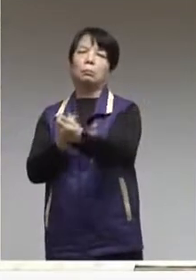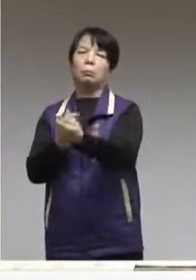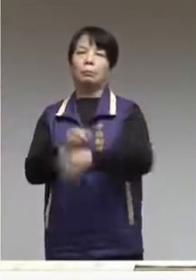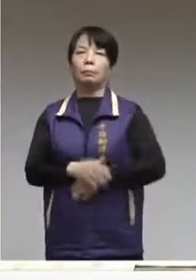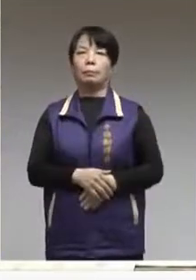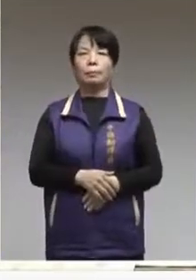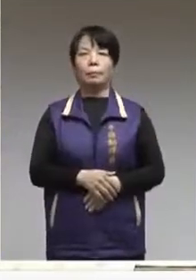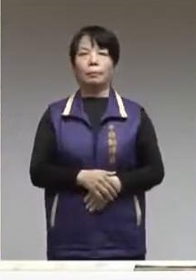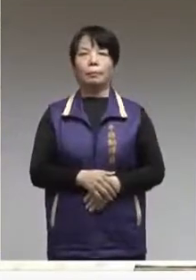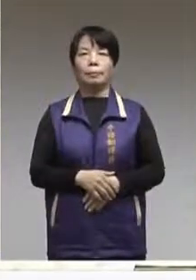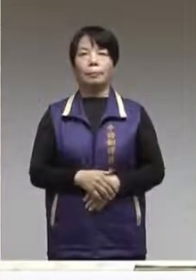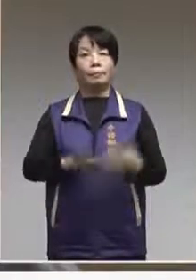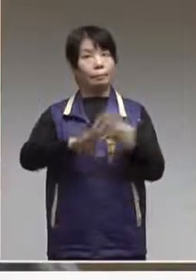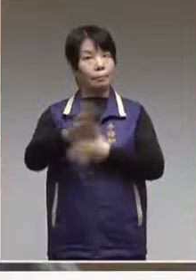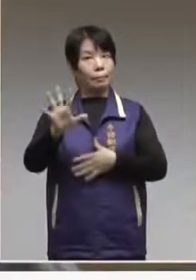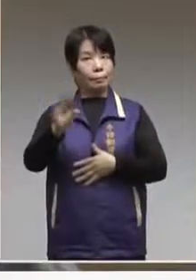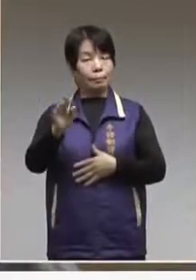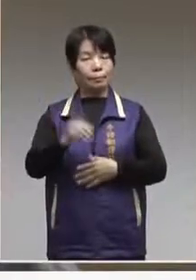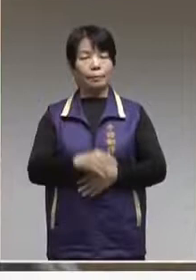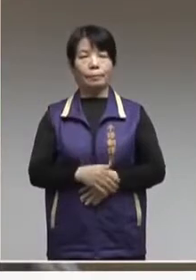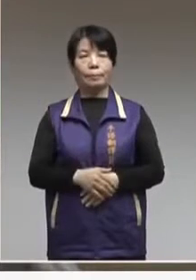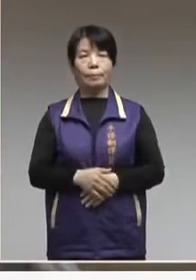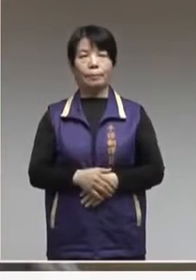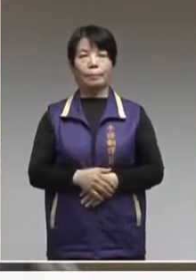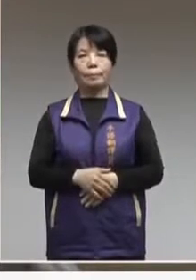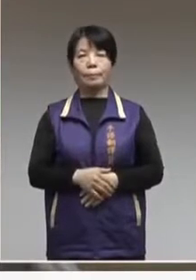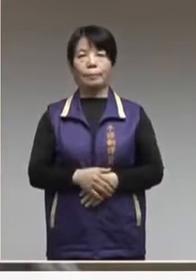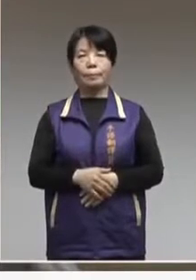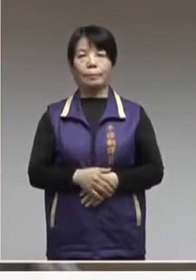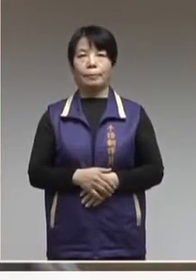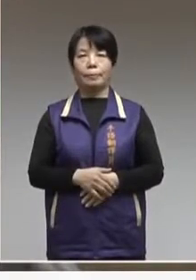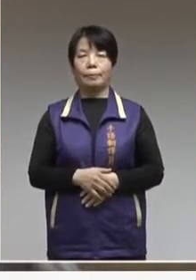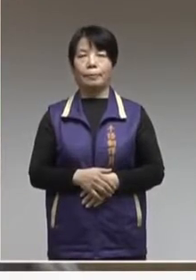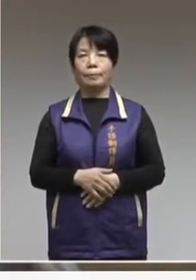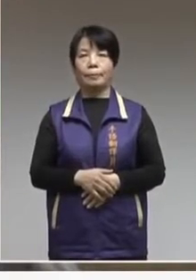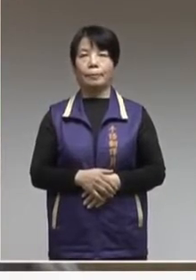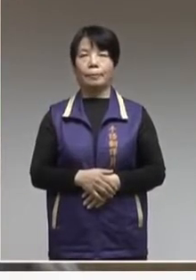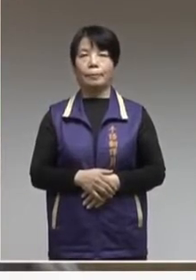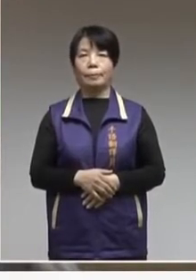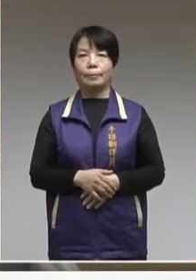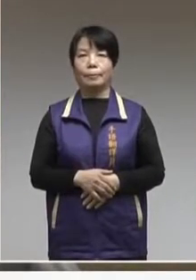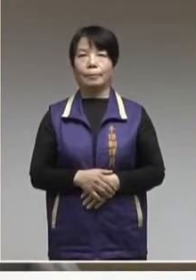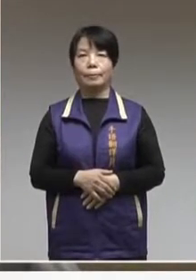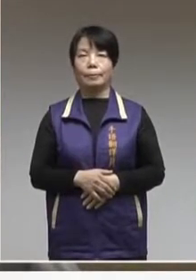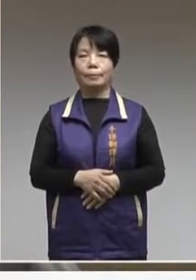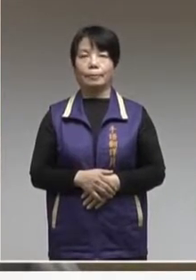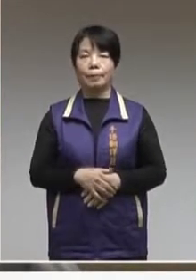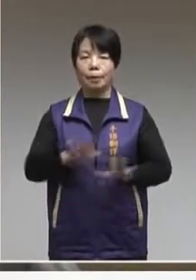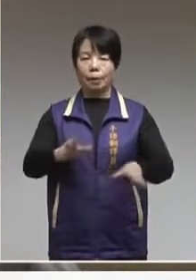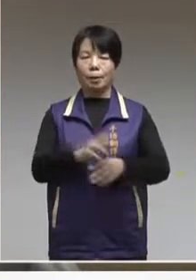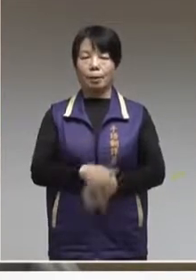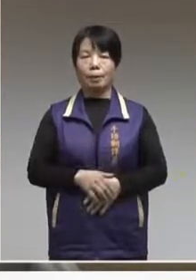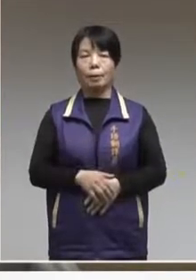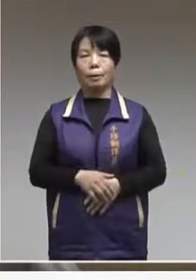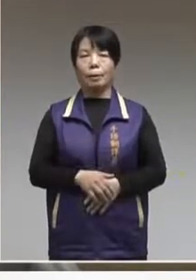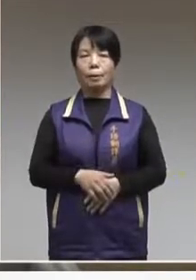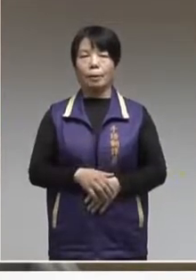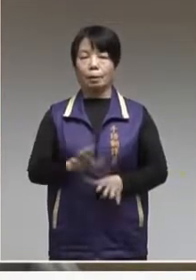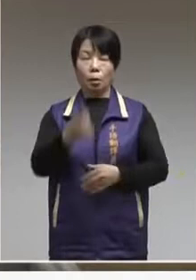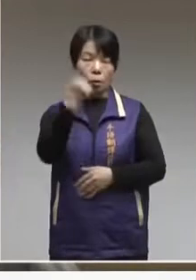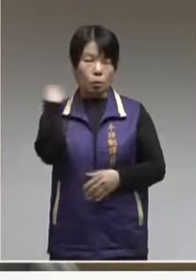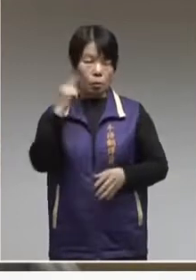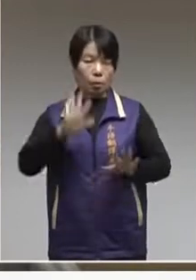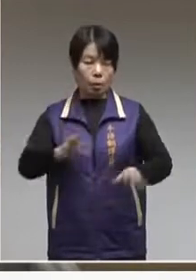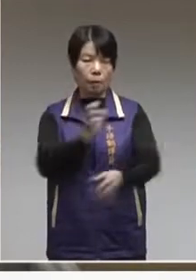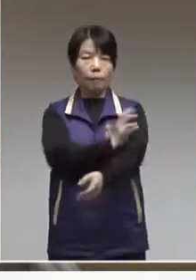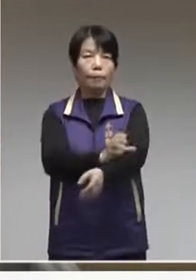来还有没有 请问 不好意思，进电视提问。因为昨天潘